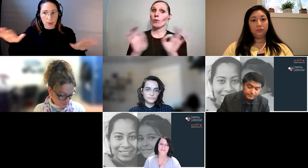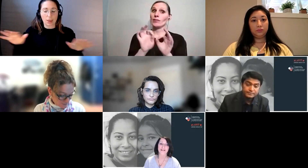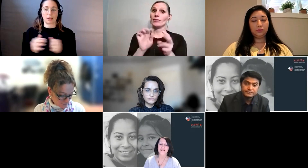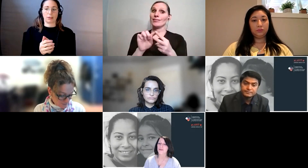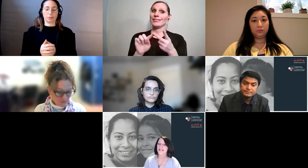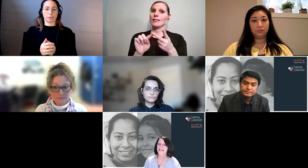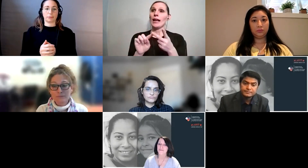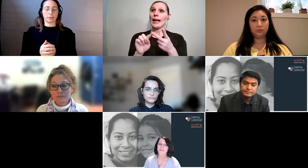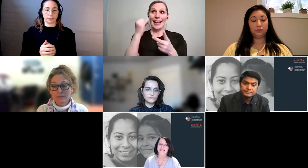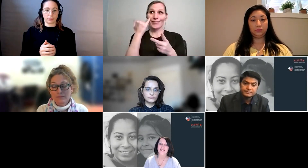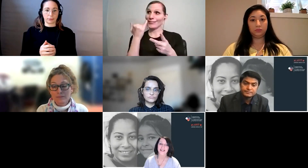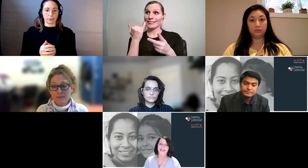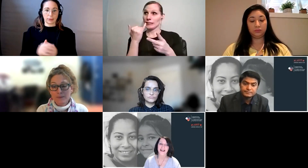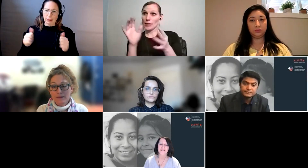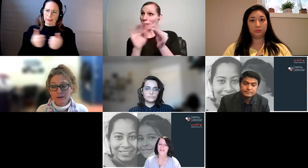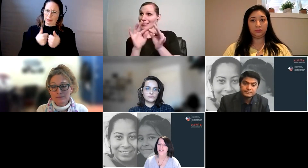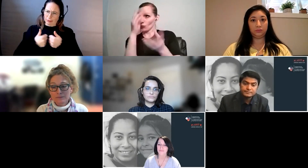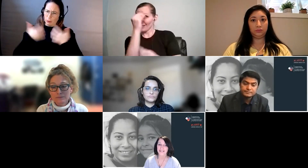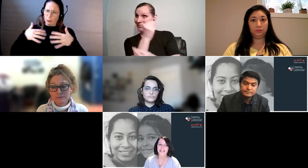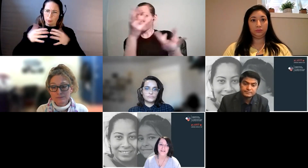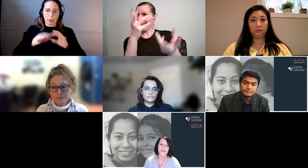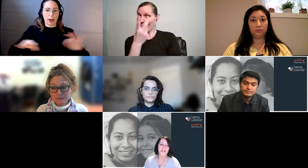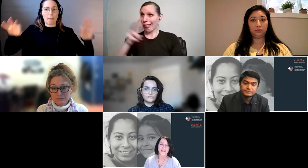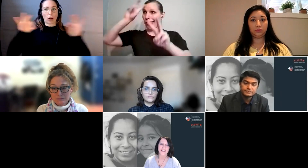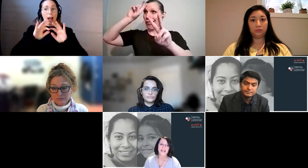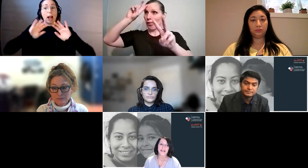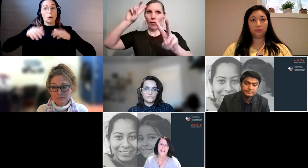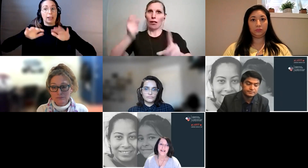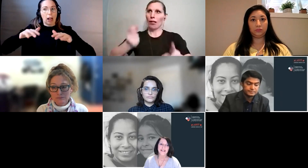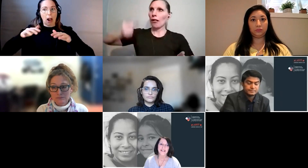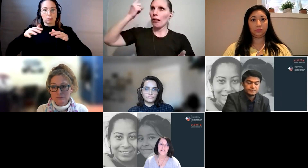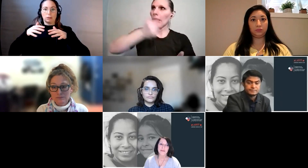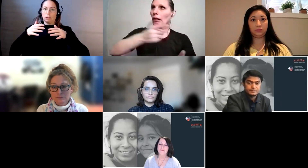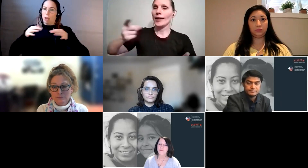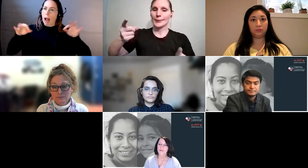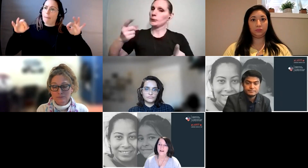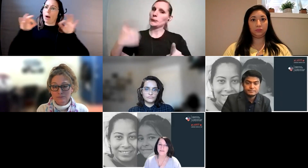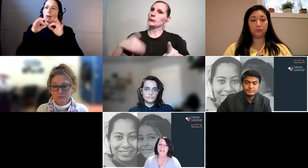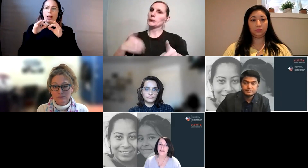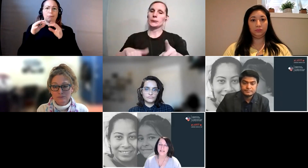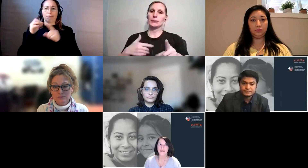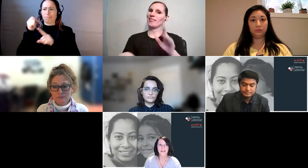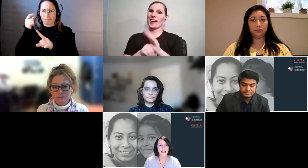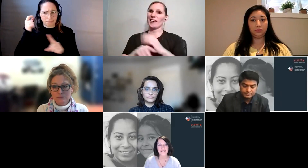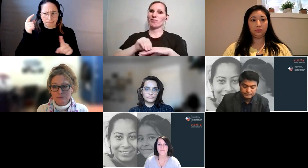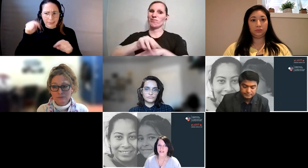ont eu des défis importants avec des conséquences importantes qui n'ont pas été bien compris ici à Banff.